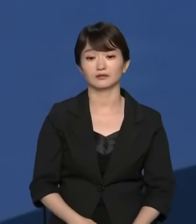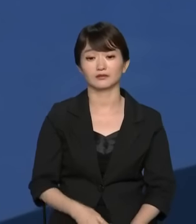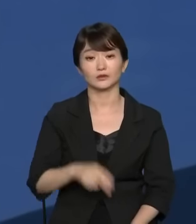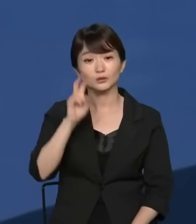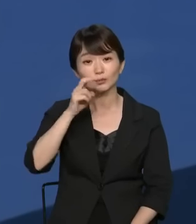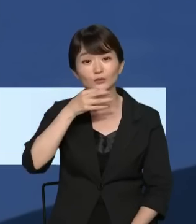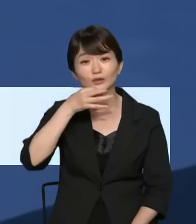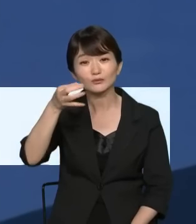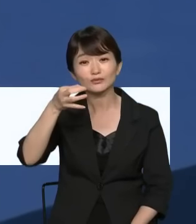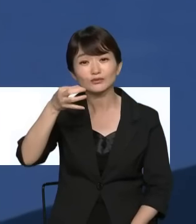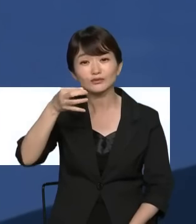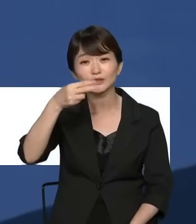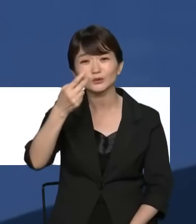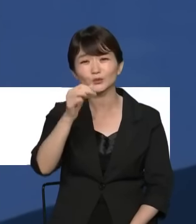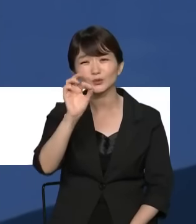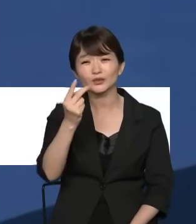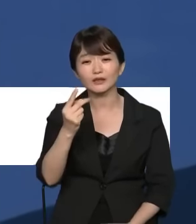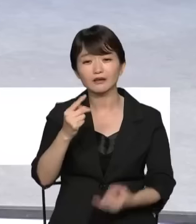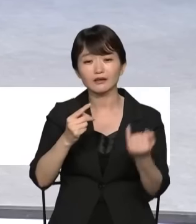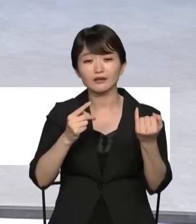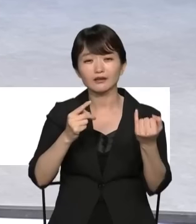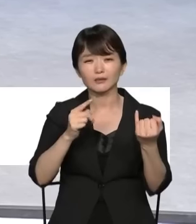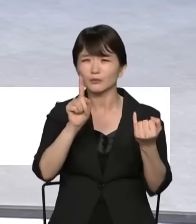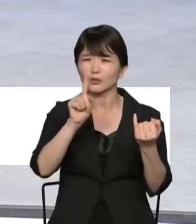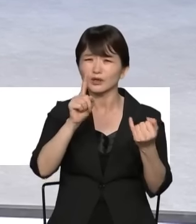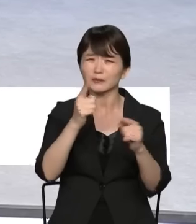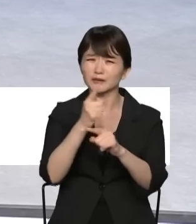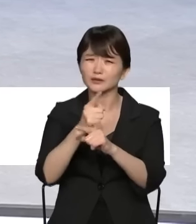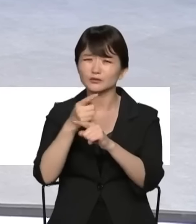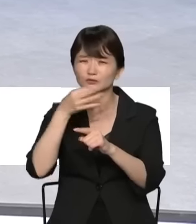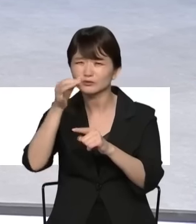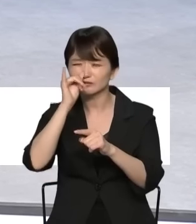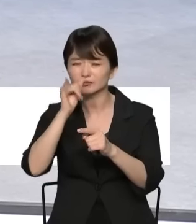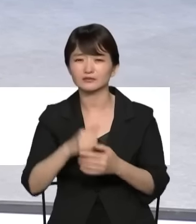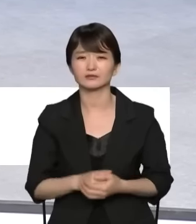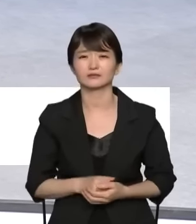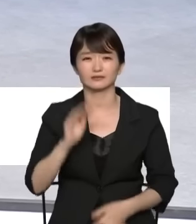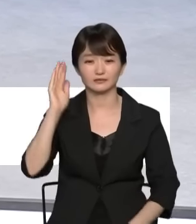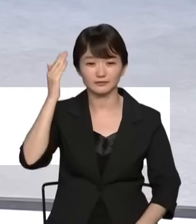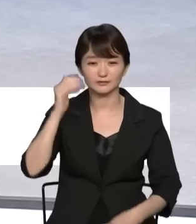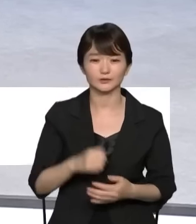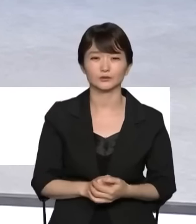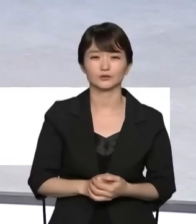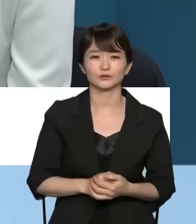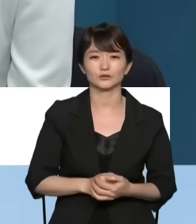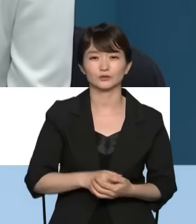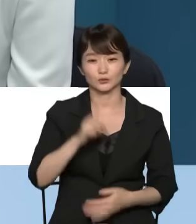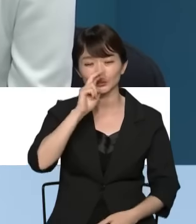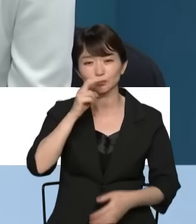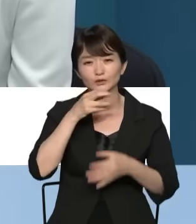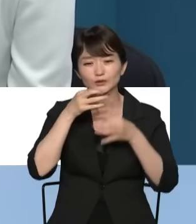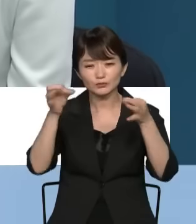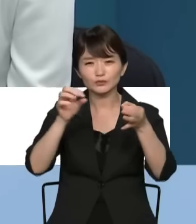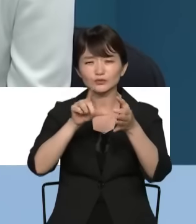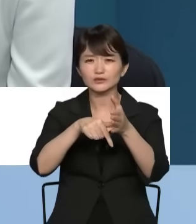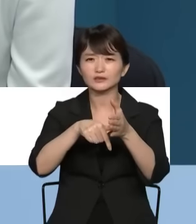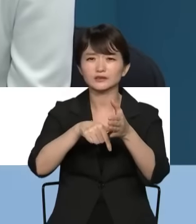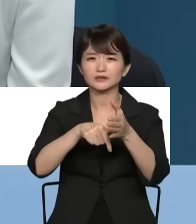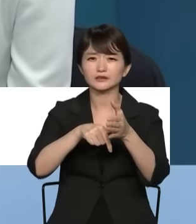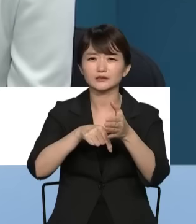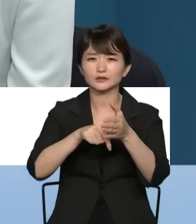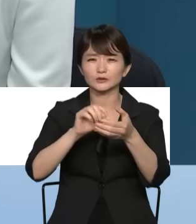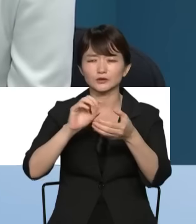바이브레이션을 동요에 넣는다고. 요즘에는 좀 바이브레이션도 다 빼고 또 있는 그대로